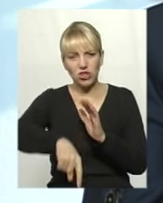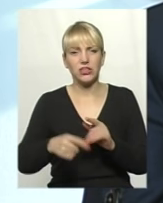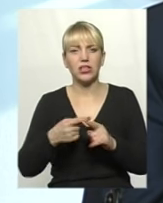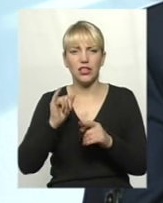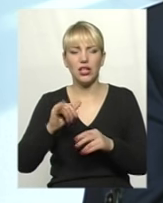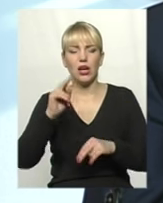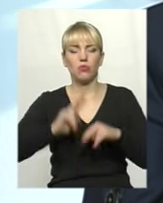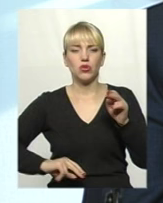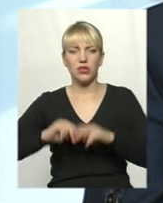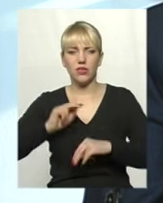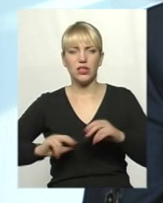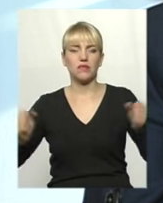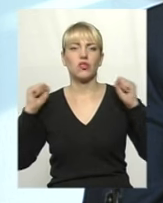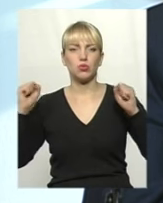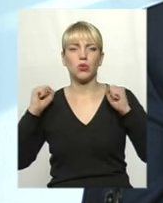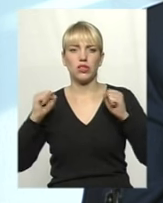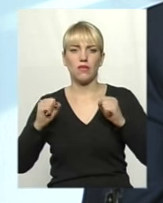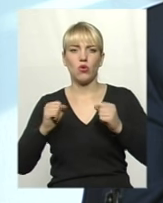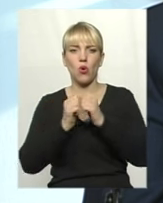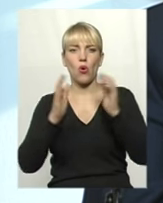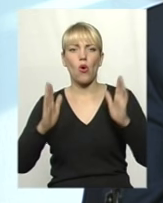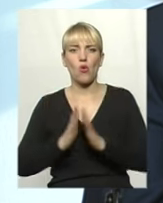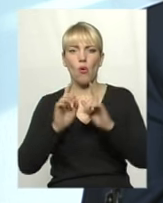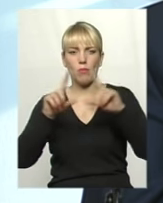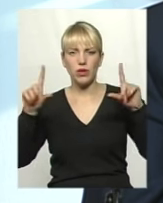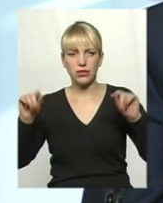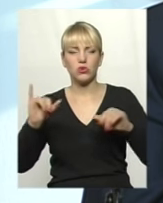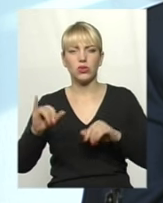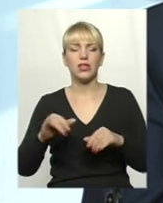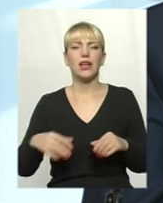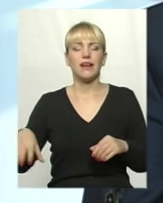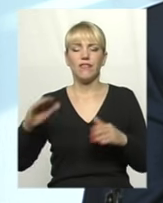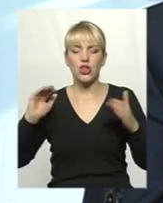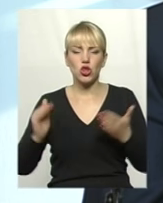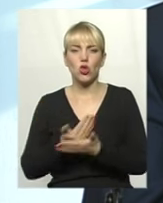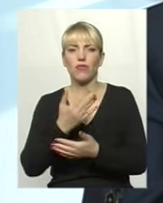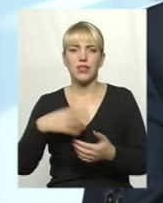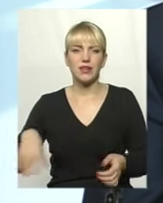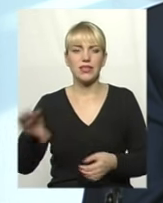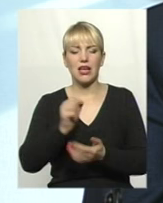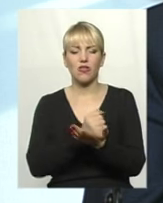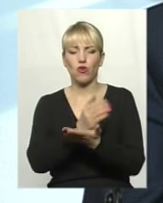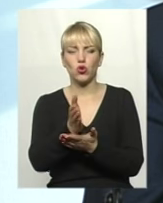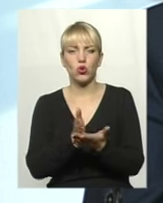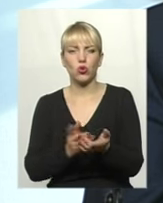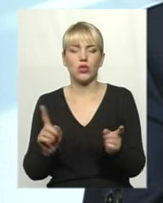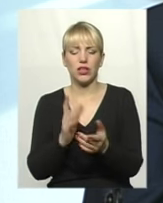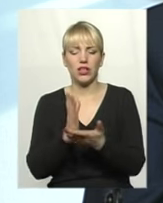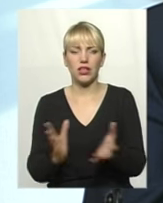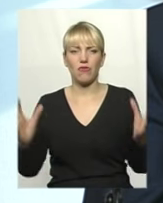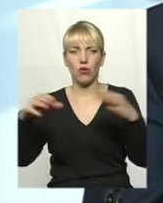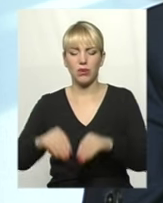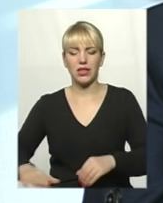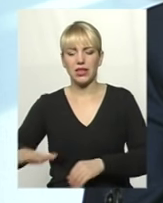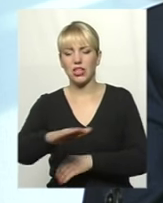будівництво спортивного комплексу, відновлення всієї інфраструктури, в якій в об'єднаній територіальній